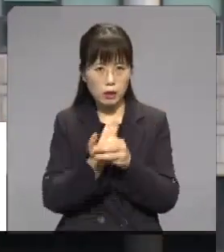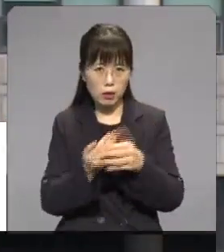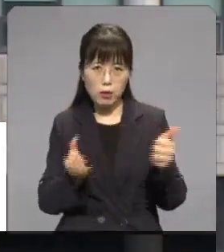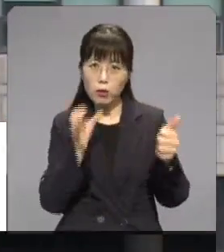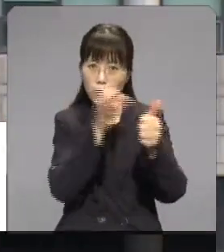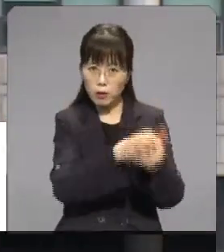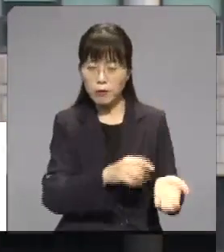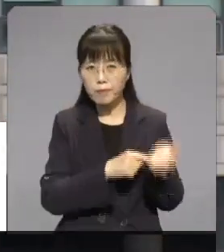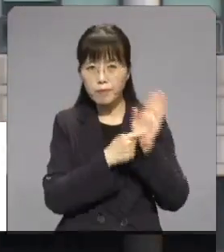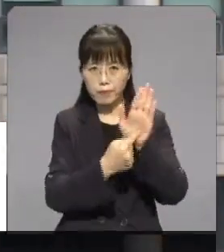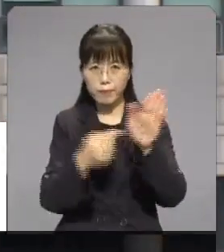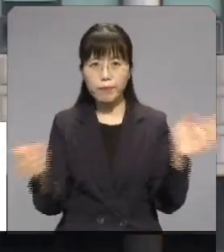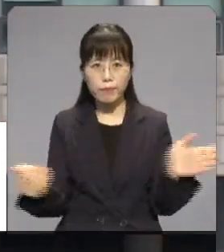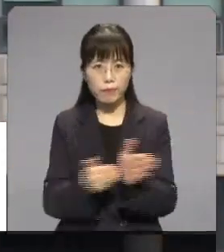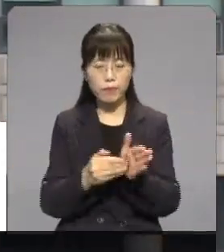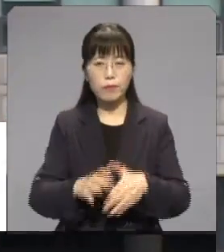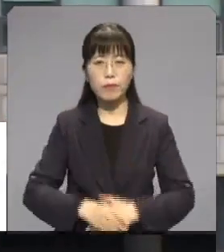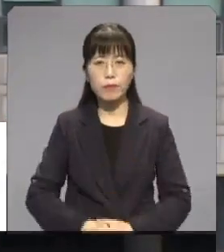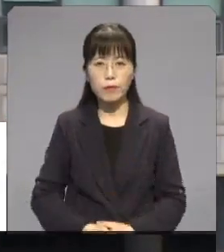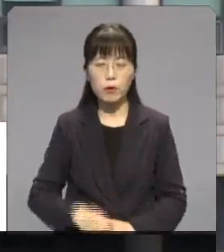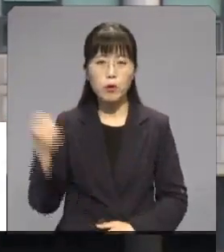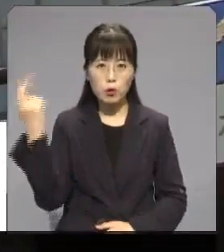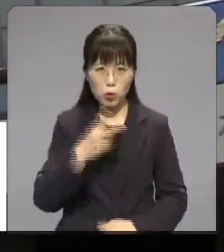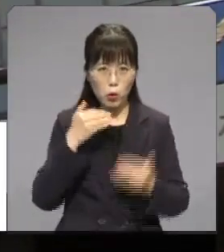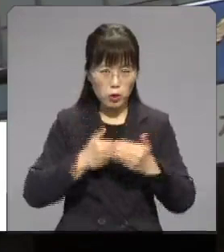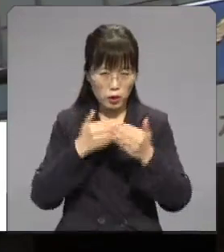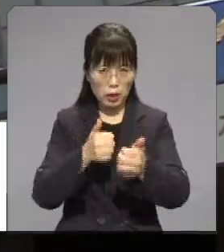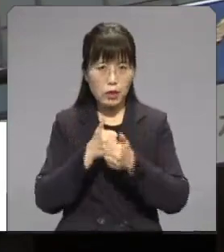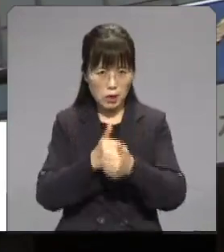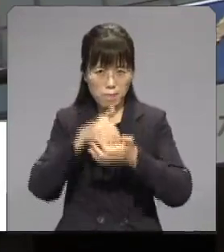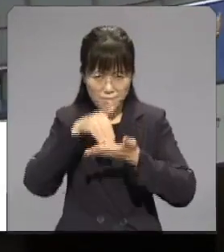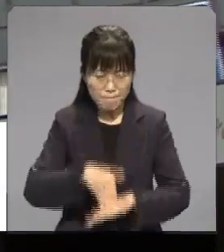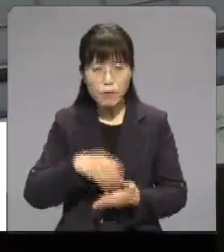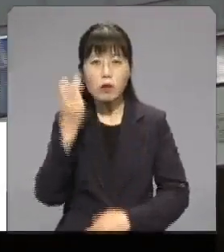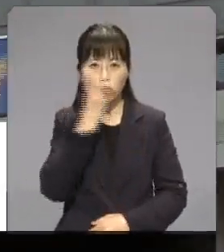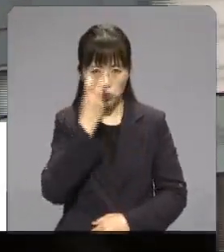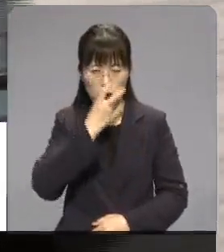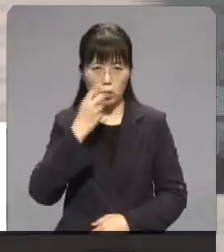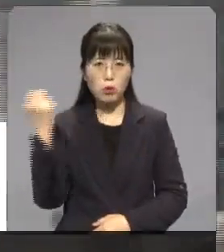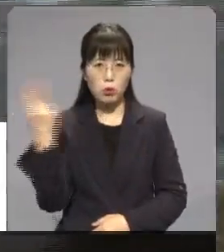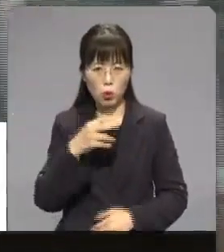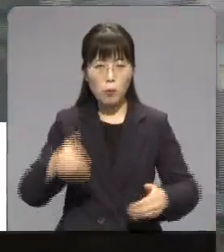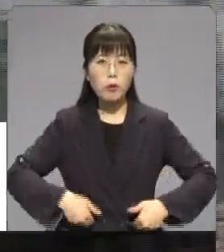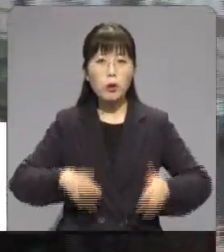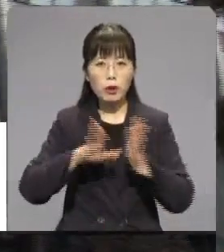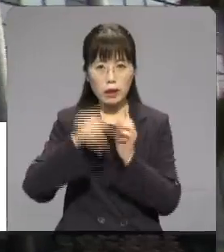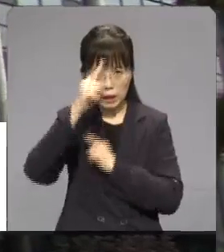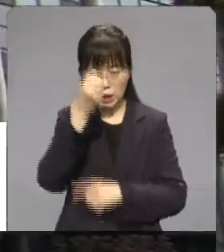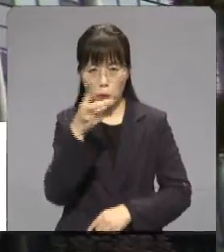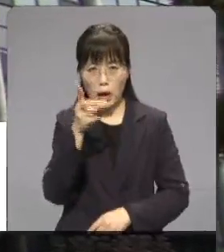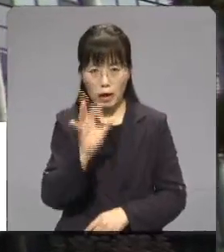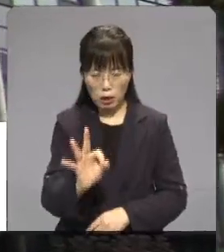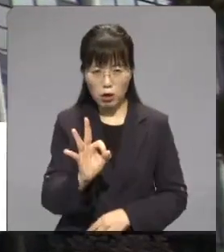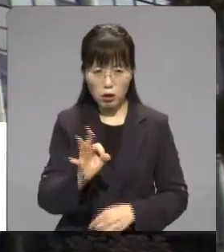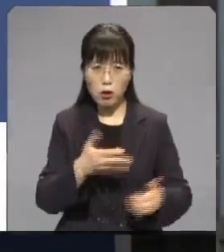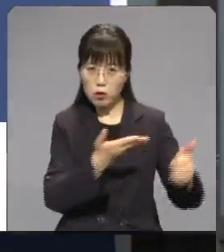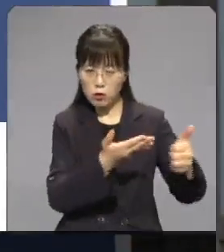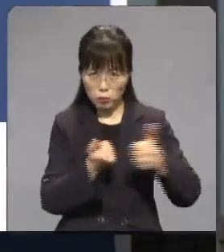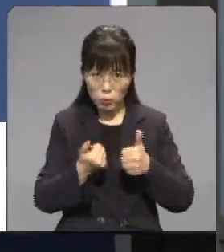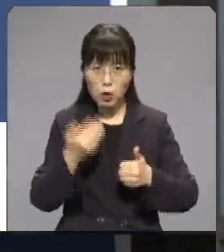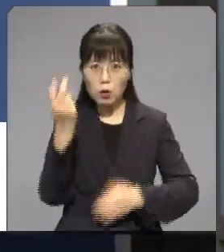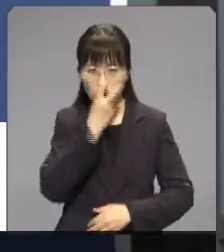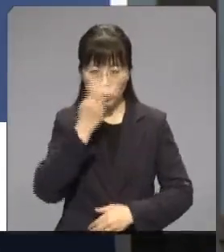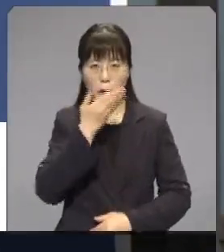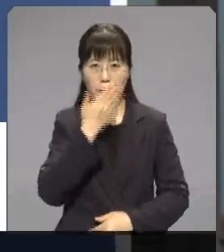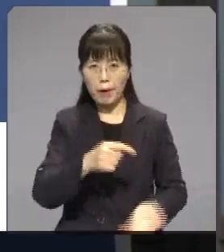했다고 밝혔습니다 이어 절차에 따라 엄정하게 수사하고 필요시에는 이화영 시에 대해서 조사를 할